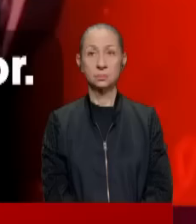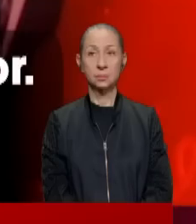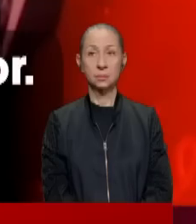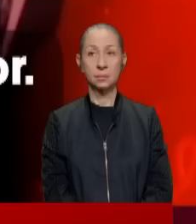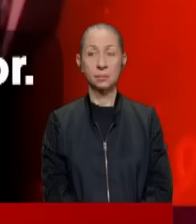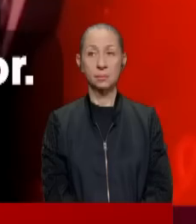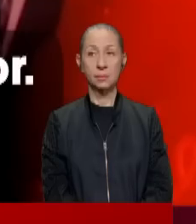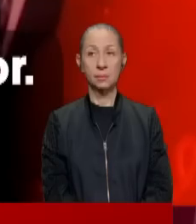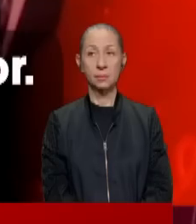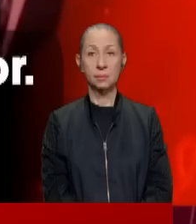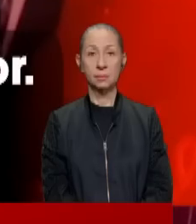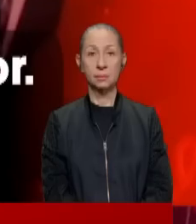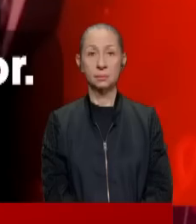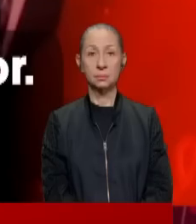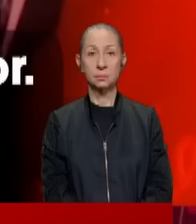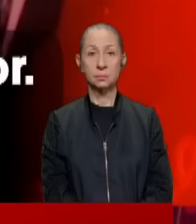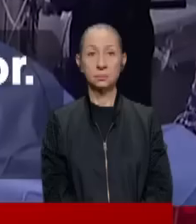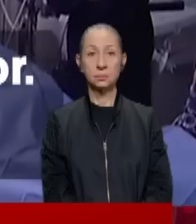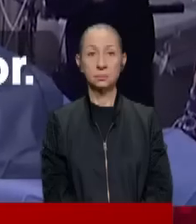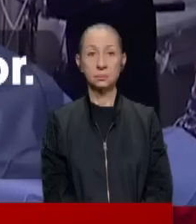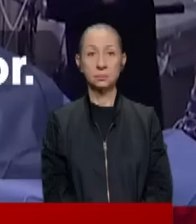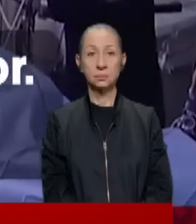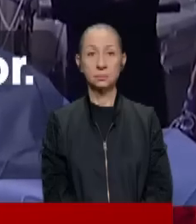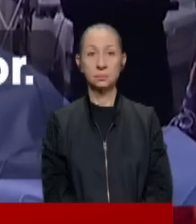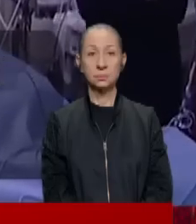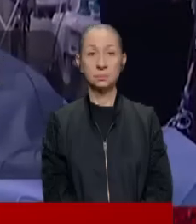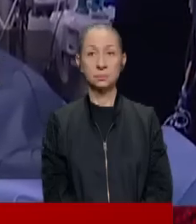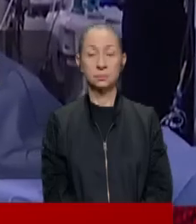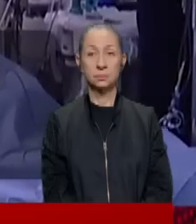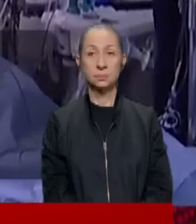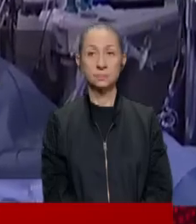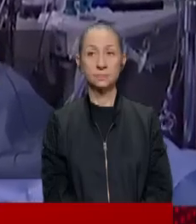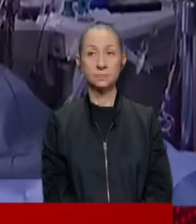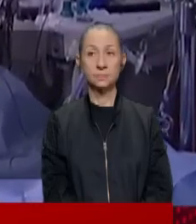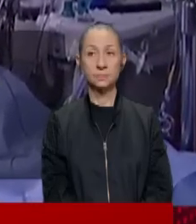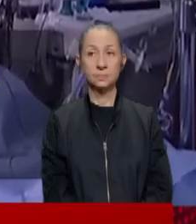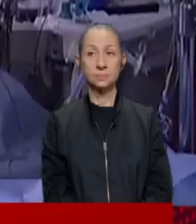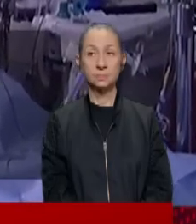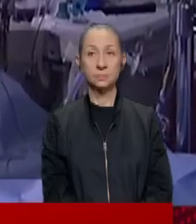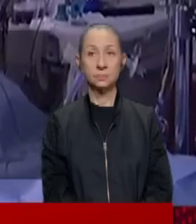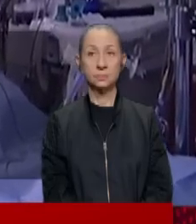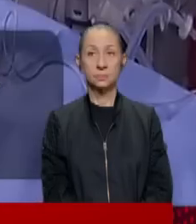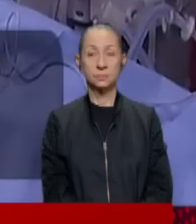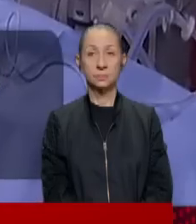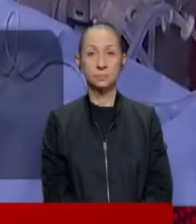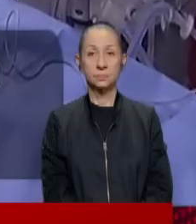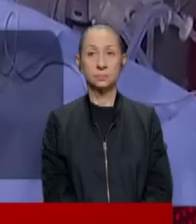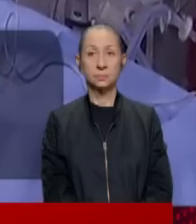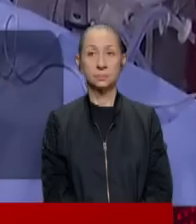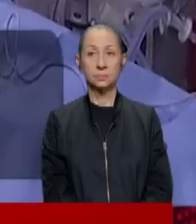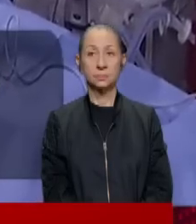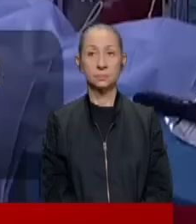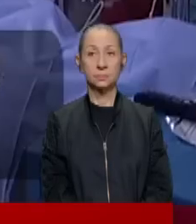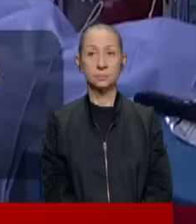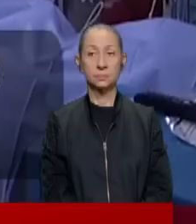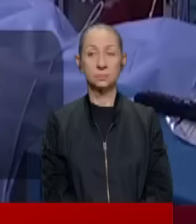mümkün olduğu kadar kan bulunmaya çalışıyor ancak önceden planlaması yapılmış ameliyatlarda en büyük sorunları var Yeterince kan